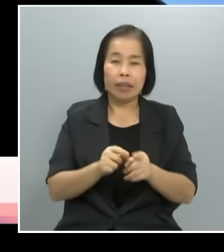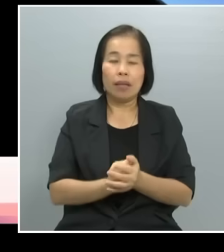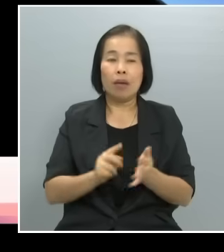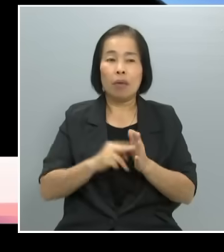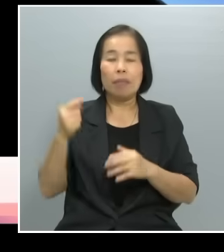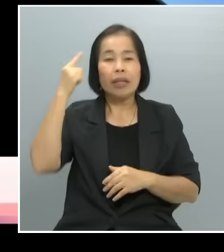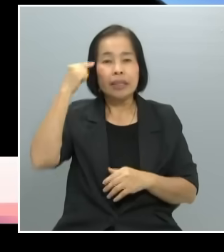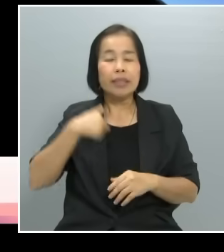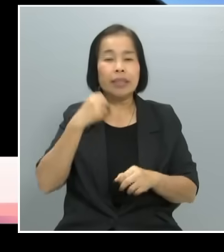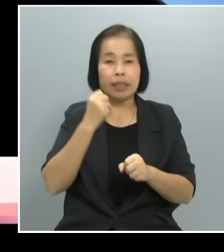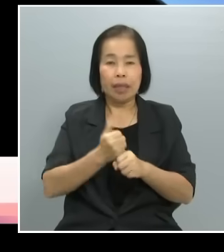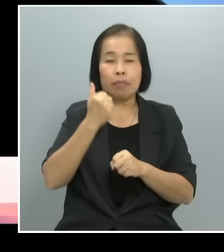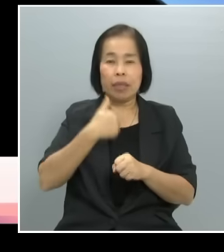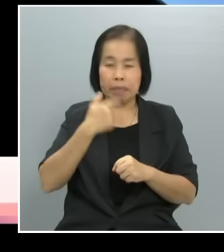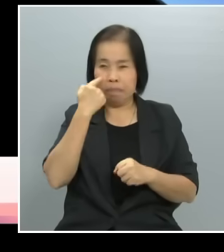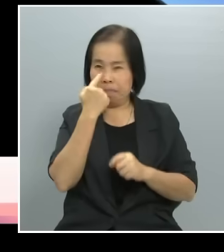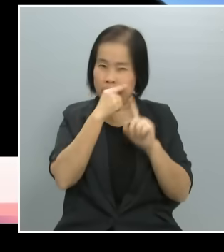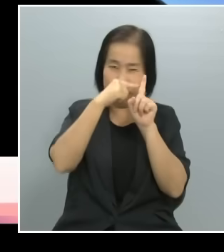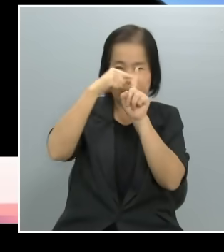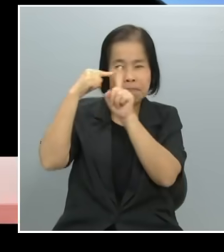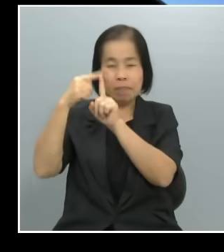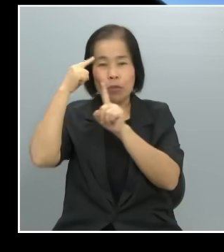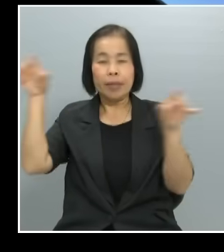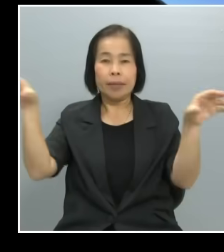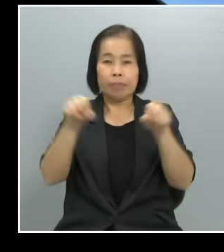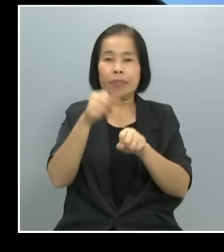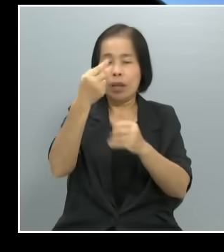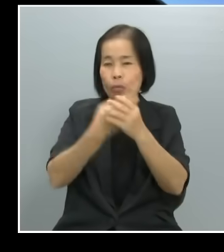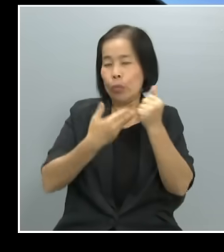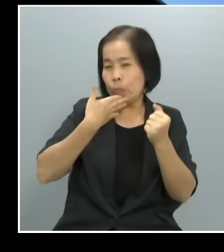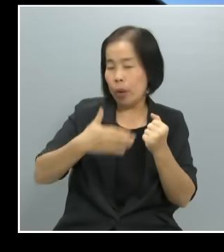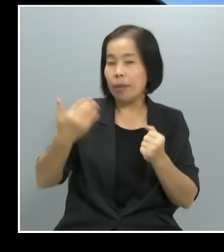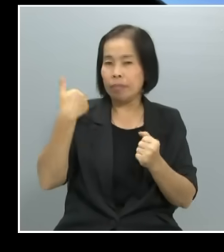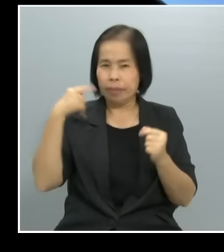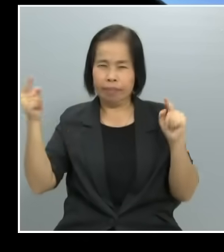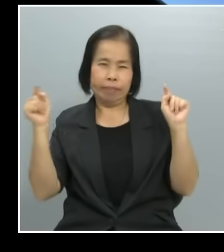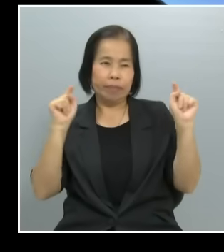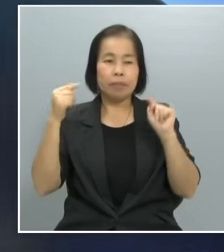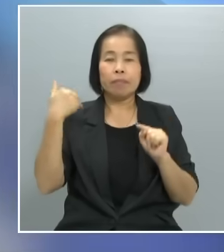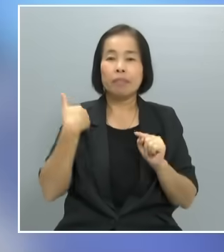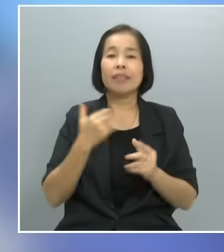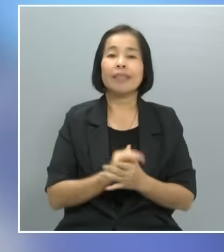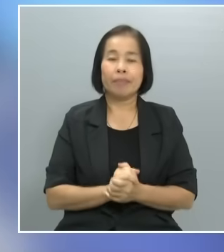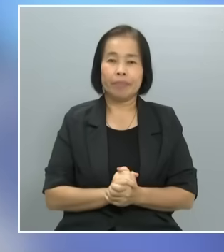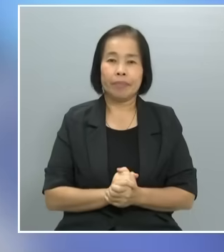ว่าพี่เล็กเป็นคนที่มีสายตาที่เฉียบแหลมในการที่จะดูว่าคุณผู้ชายคนนี้คือสแกมเมอร์ไหม